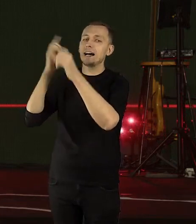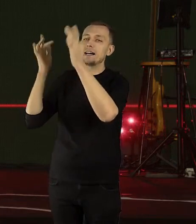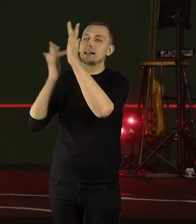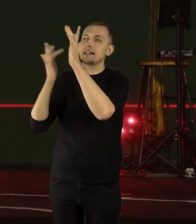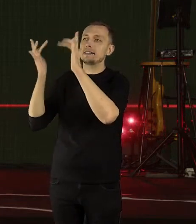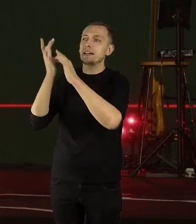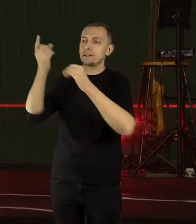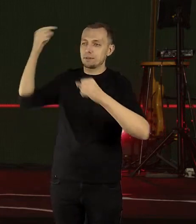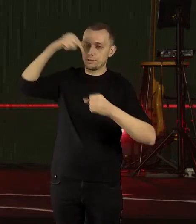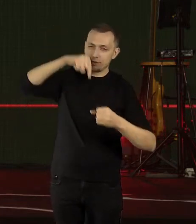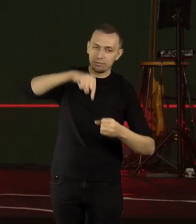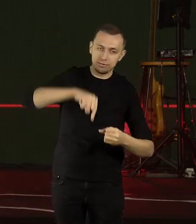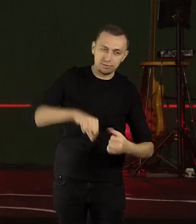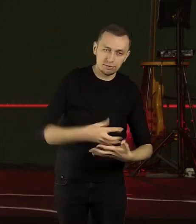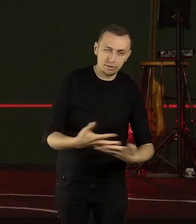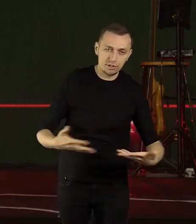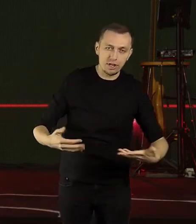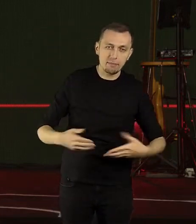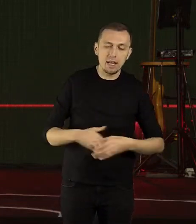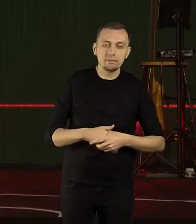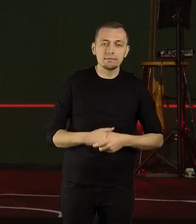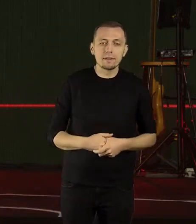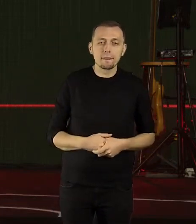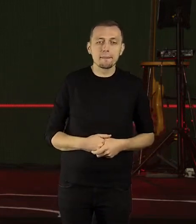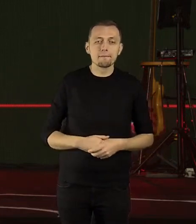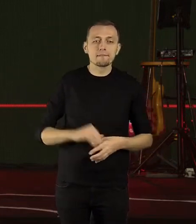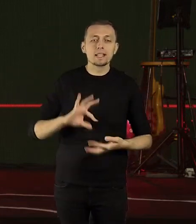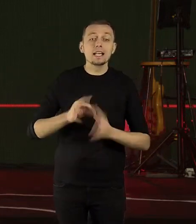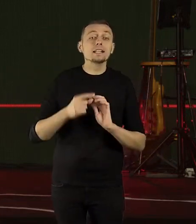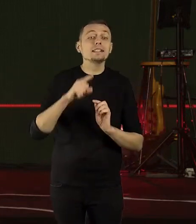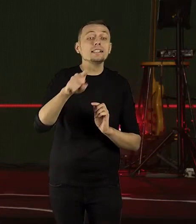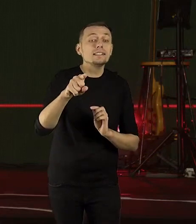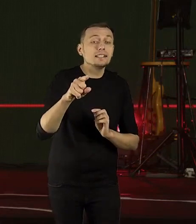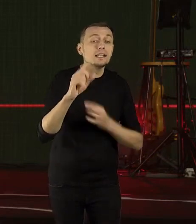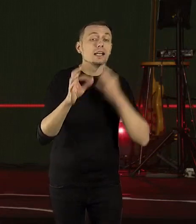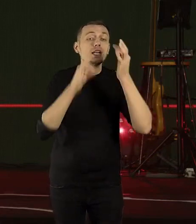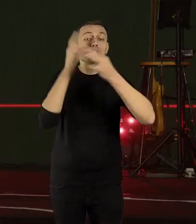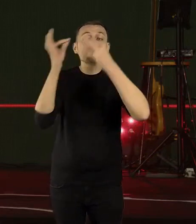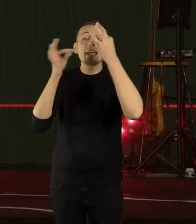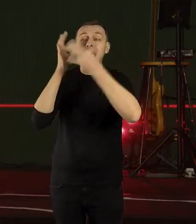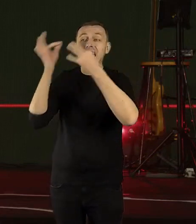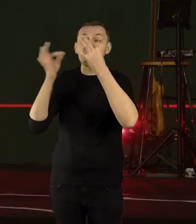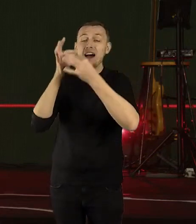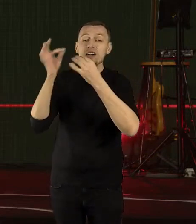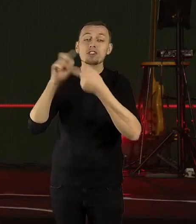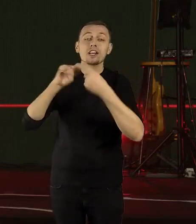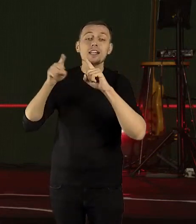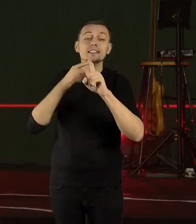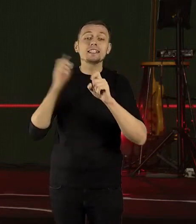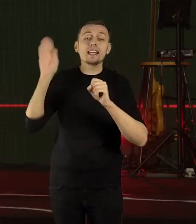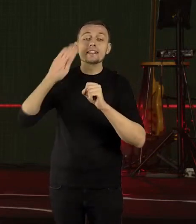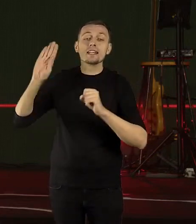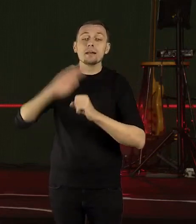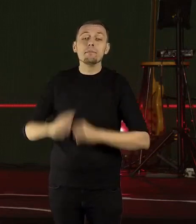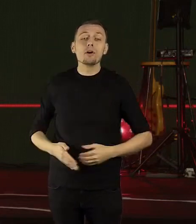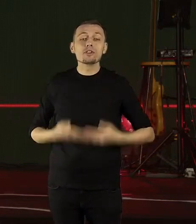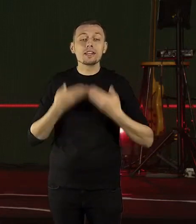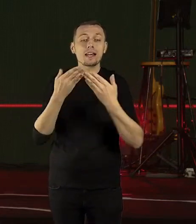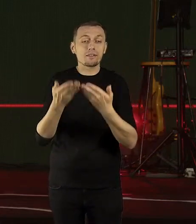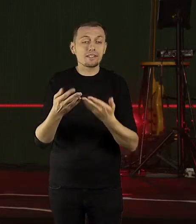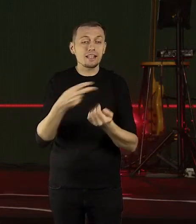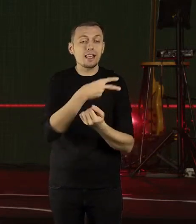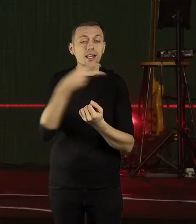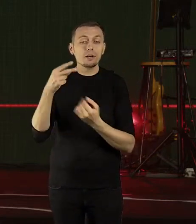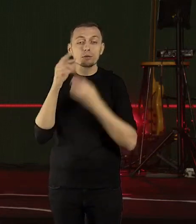Za każdym razem, gdy śpiewasz kolędę, to śpiewasz rewolucyjny hymn.